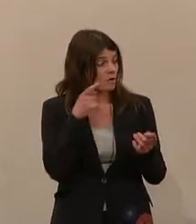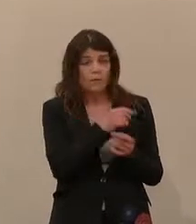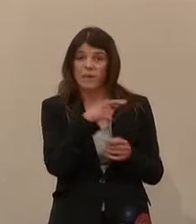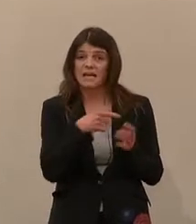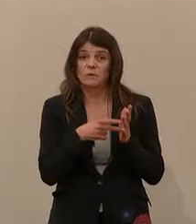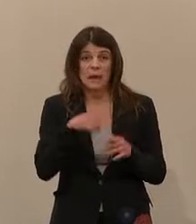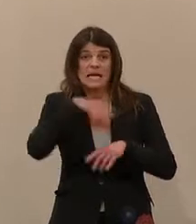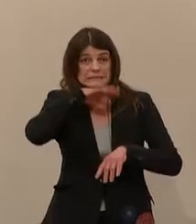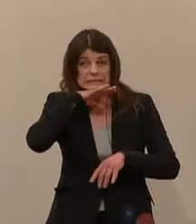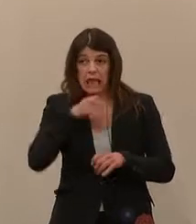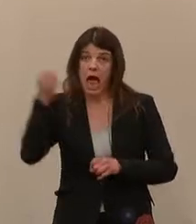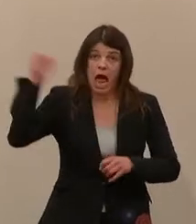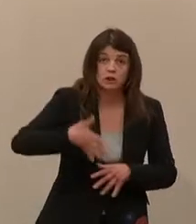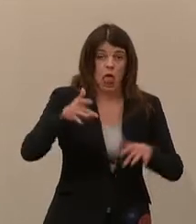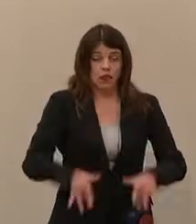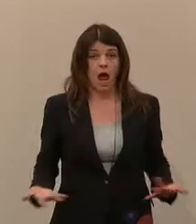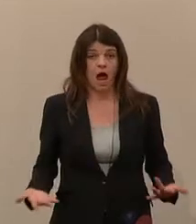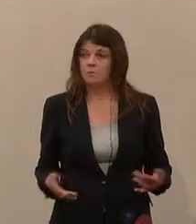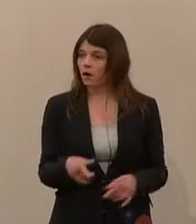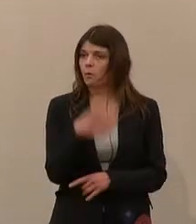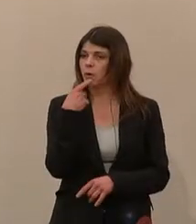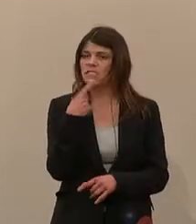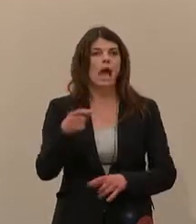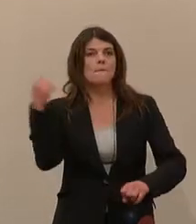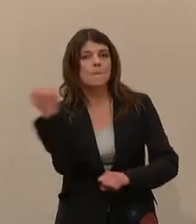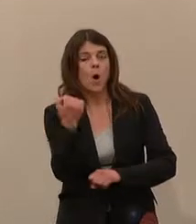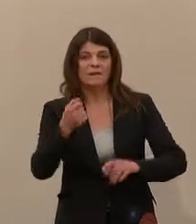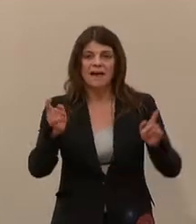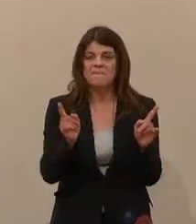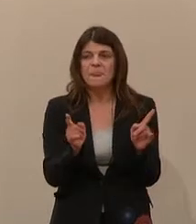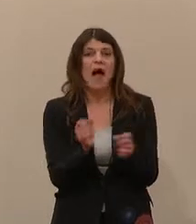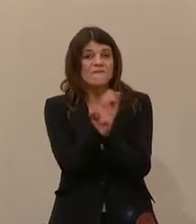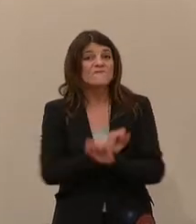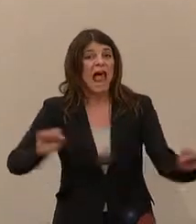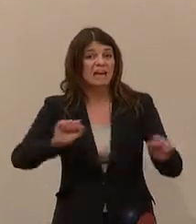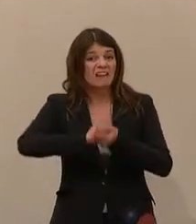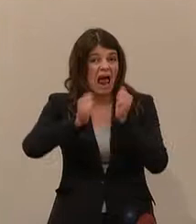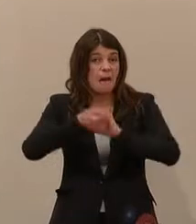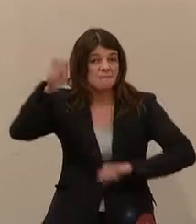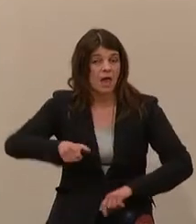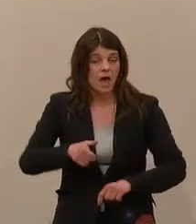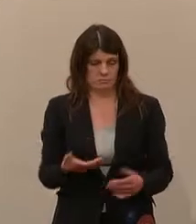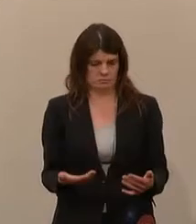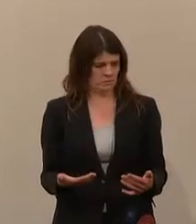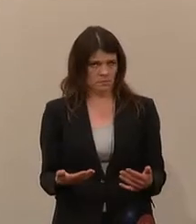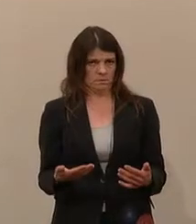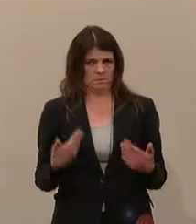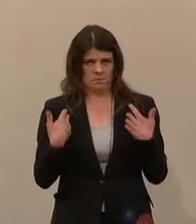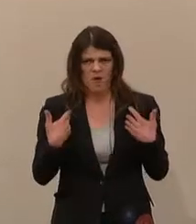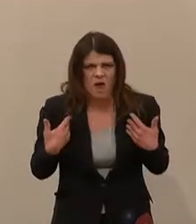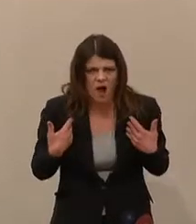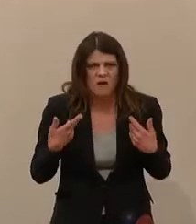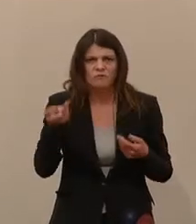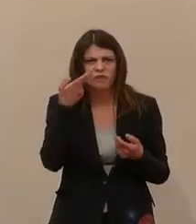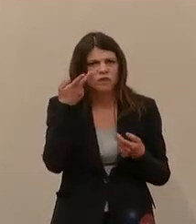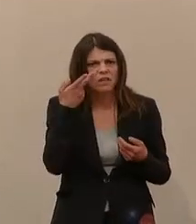Israel stattfinden, wo immer nicht von Mördern, sondern von Freiheitskämpfern gesprochen wird? Wie